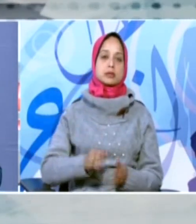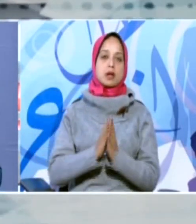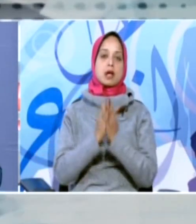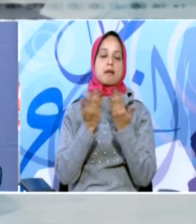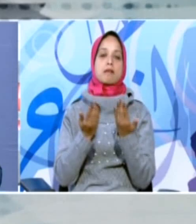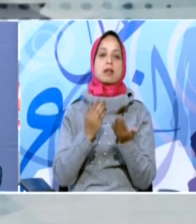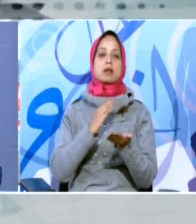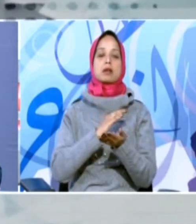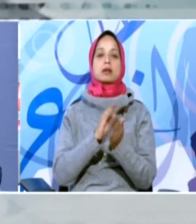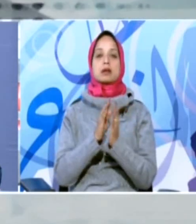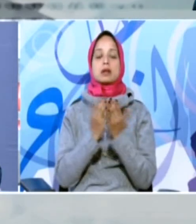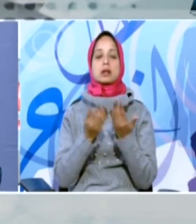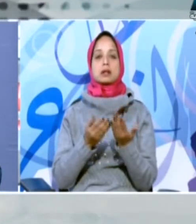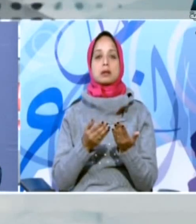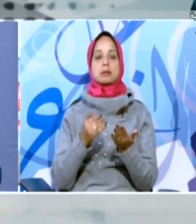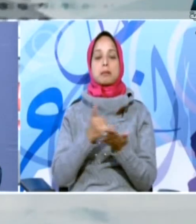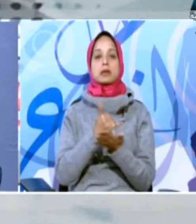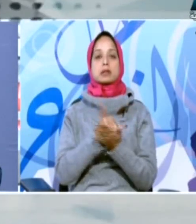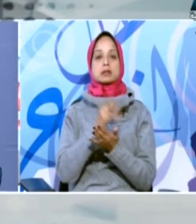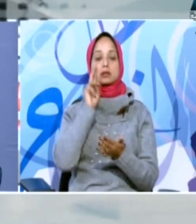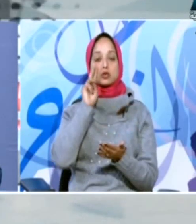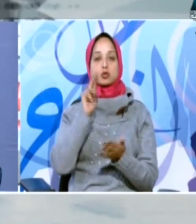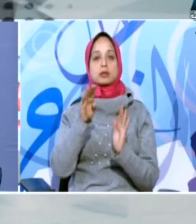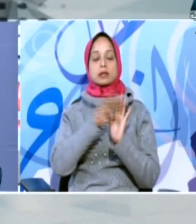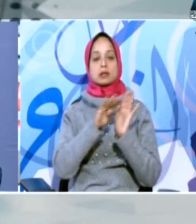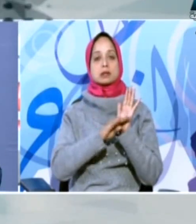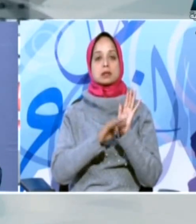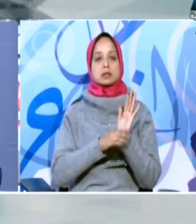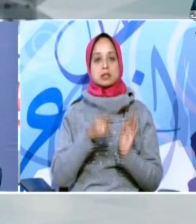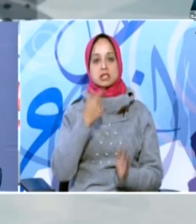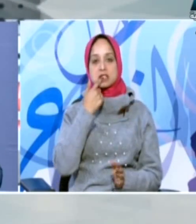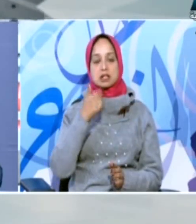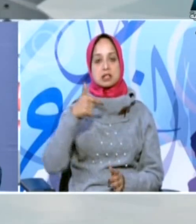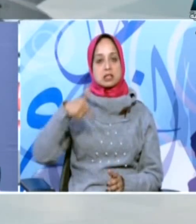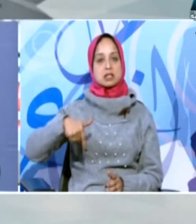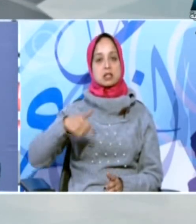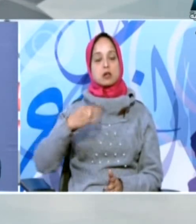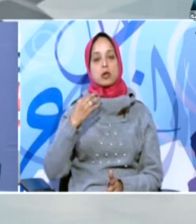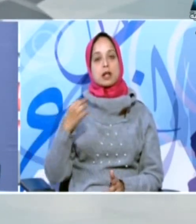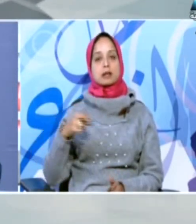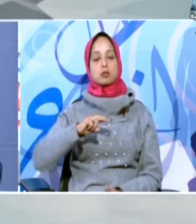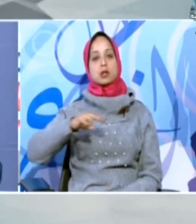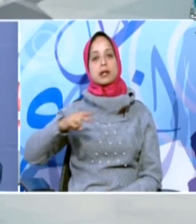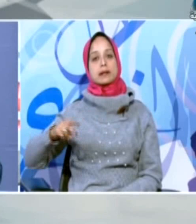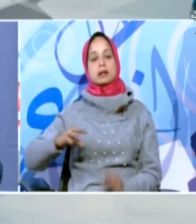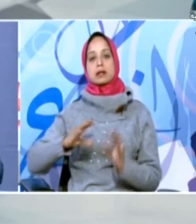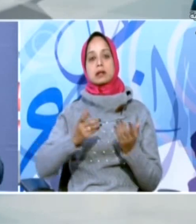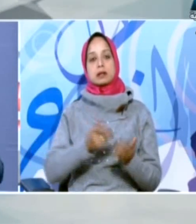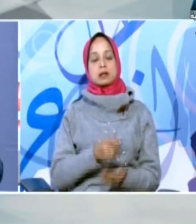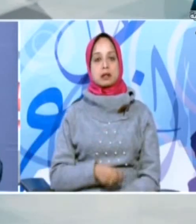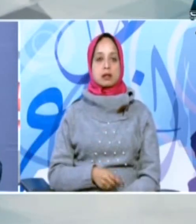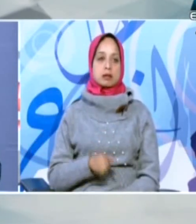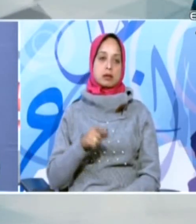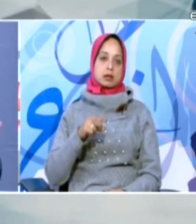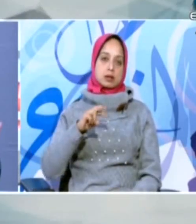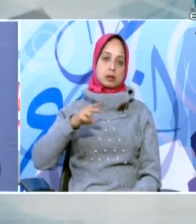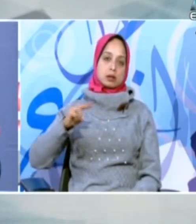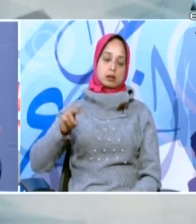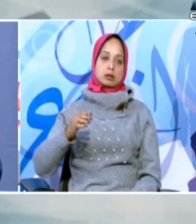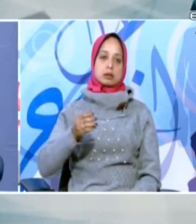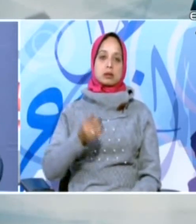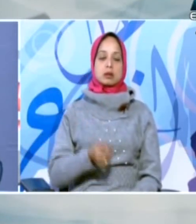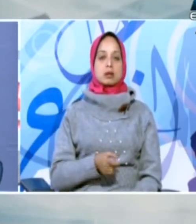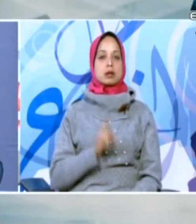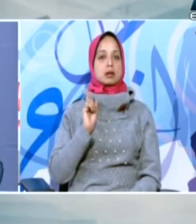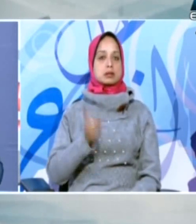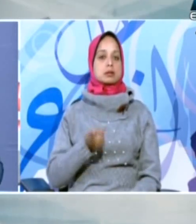المدرسه، شوف النتيجة المترتبة على معادلة 36، شوف للمتغيرات. أنا قلت هنا لو قلت أي كلمة ما فيهاش متغير حاسبني.